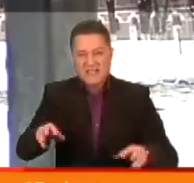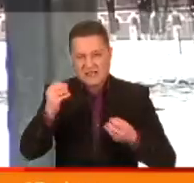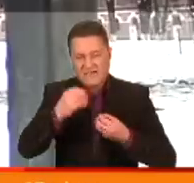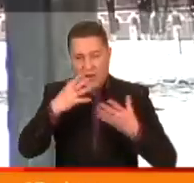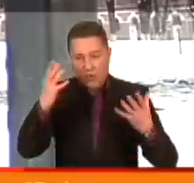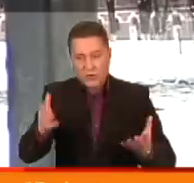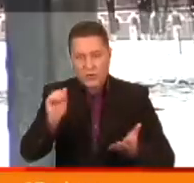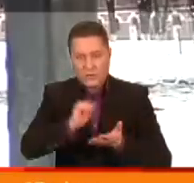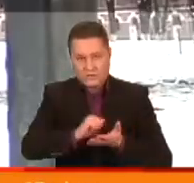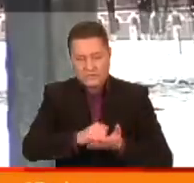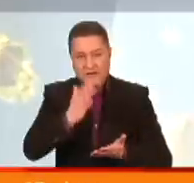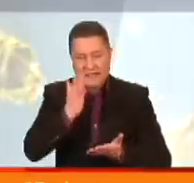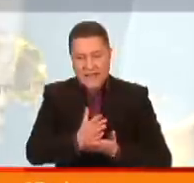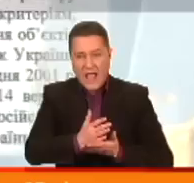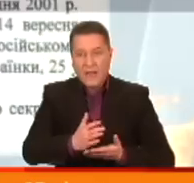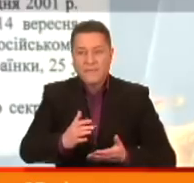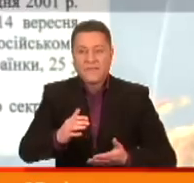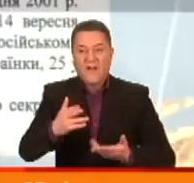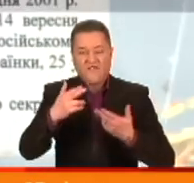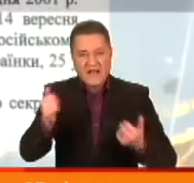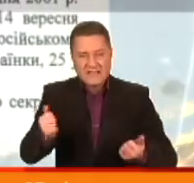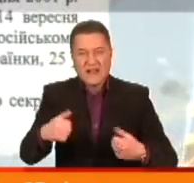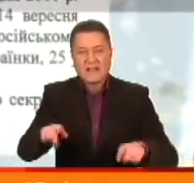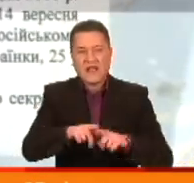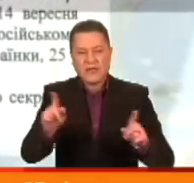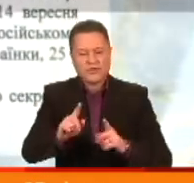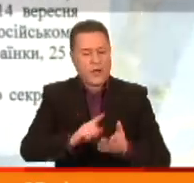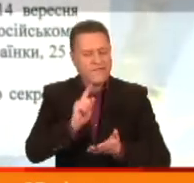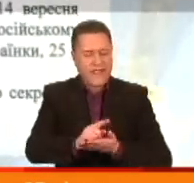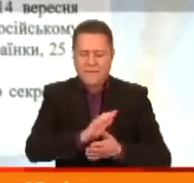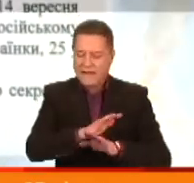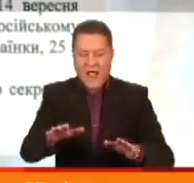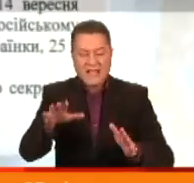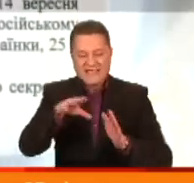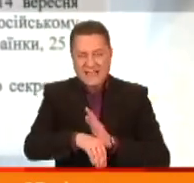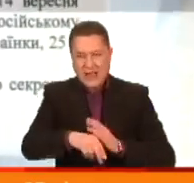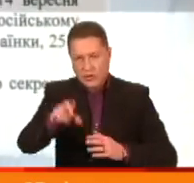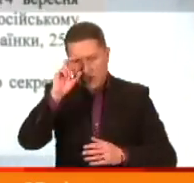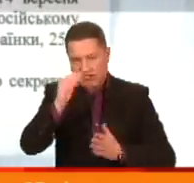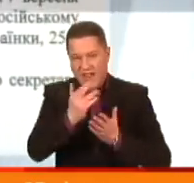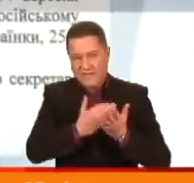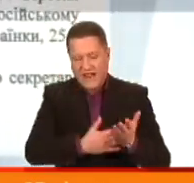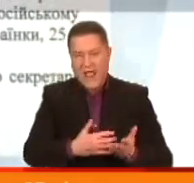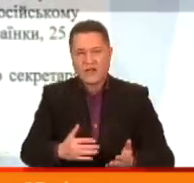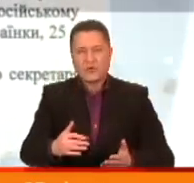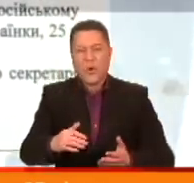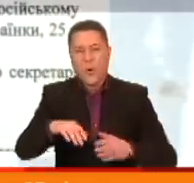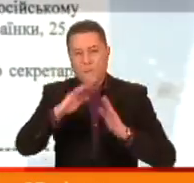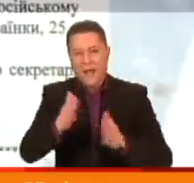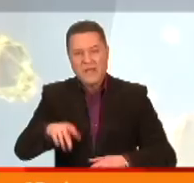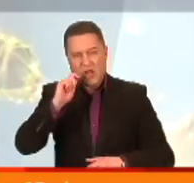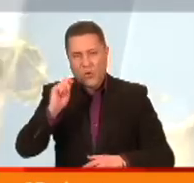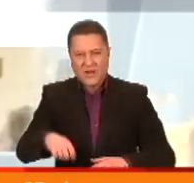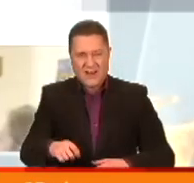наприкінці 2018-го. Визнати таким, що не підлягає занесенню до Державного реєстру нерухомих пам'яток